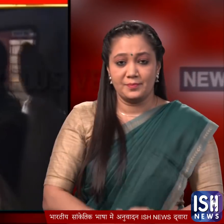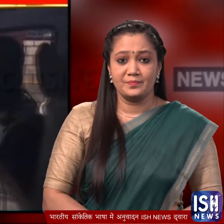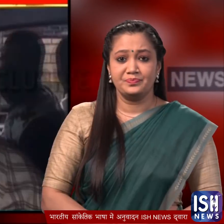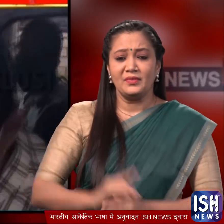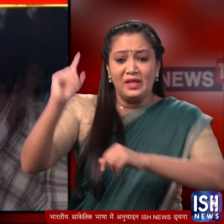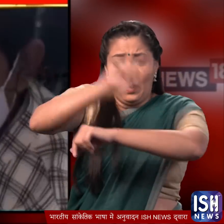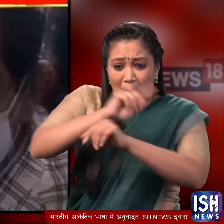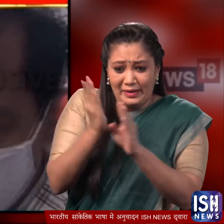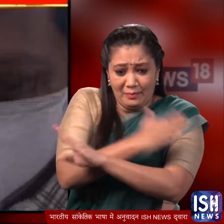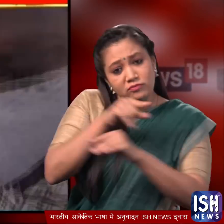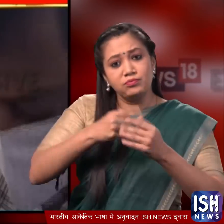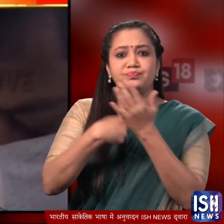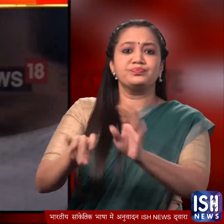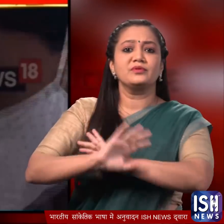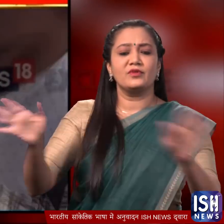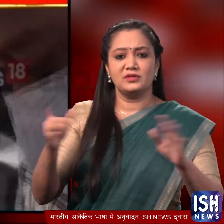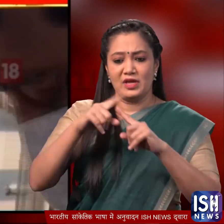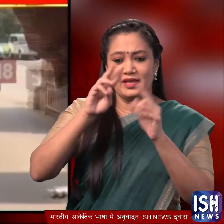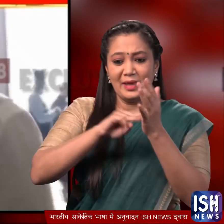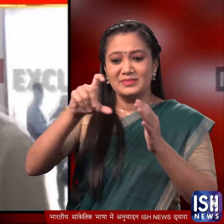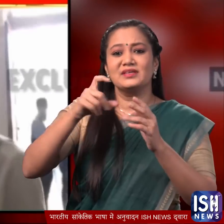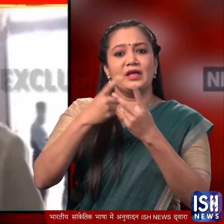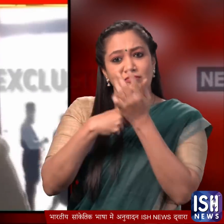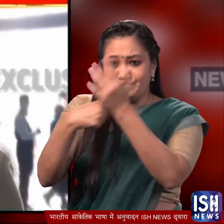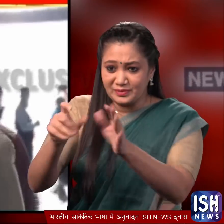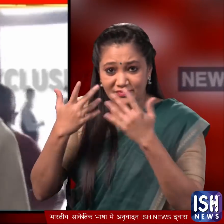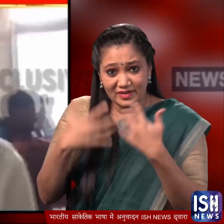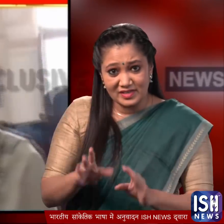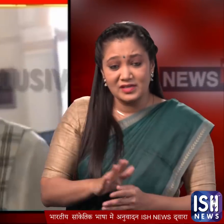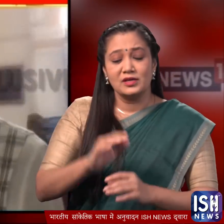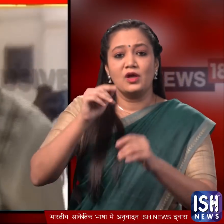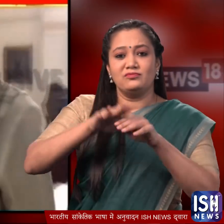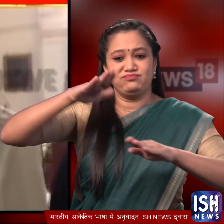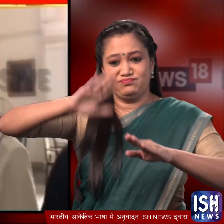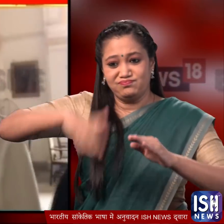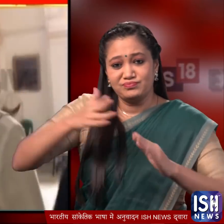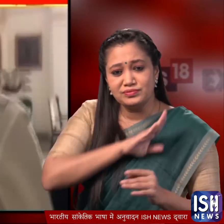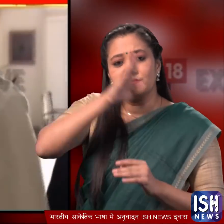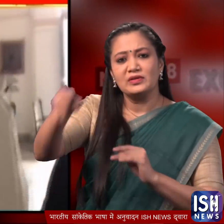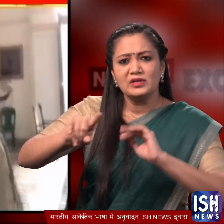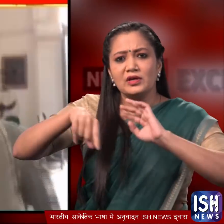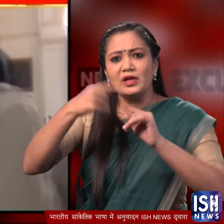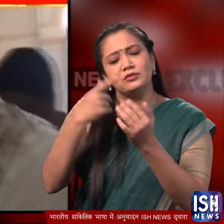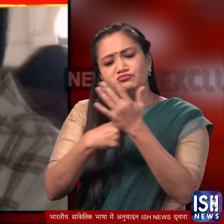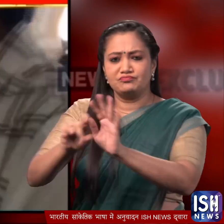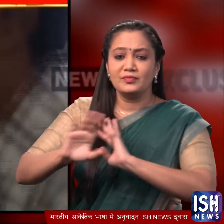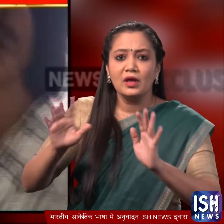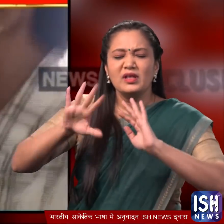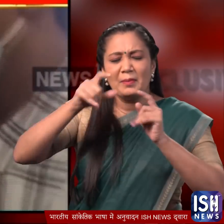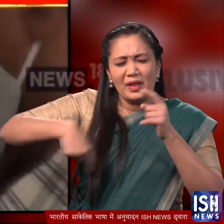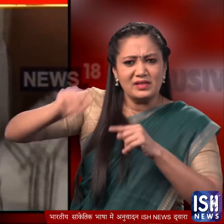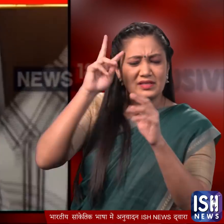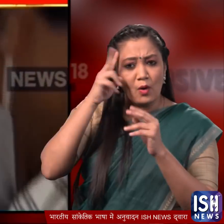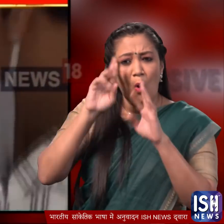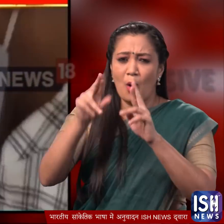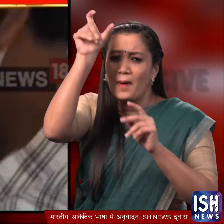ने टीएमसी से अपने सारे नाते तोड़ दिए। वो सुबह सुबह विधायक पद से इस्तीफा देने के लिए विधानसभा पहुंचे, जिसके बाद अटकलें लगनी शुरू हो गईं कि टीएमसी